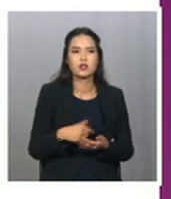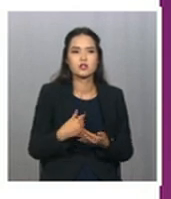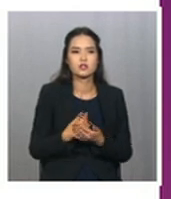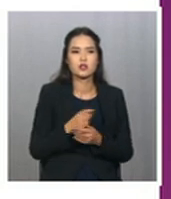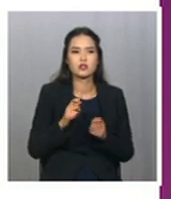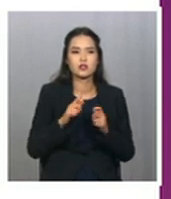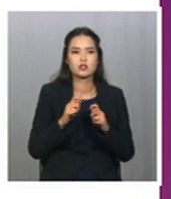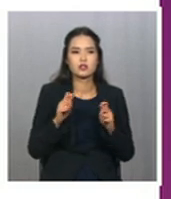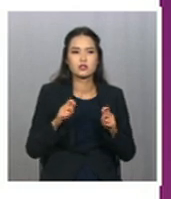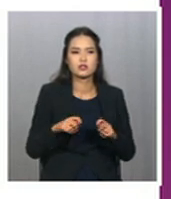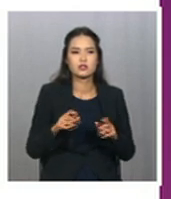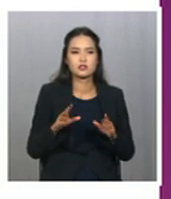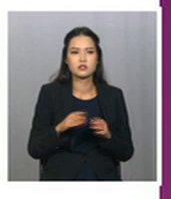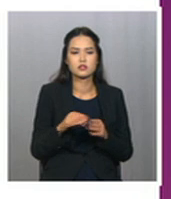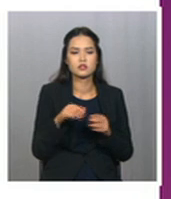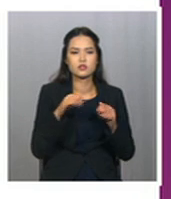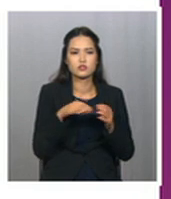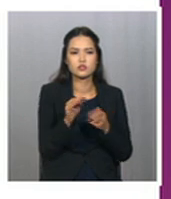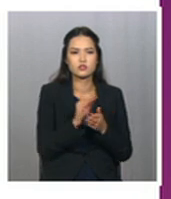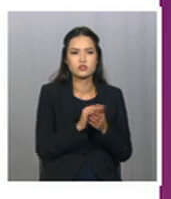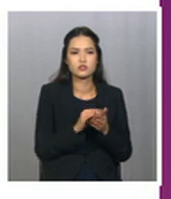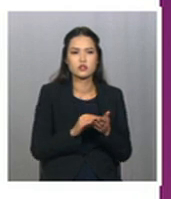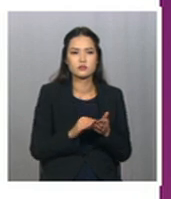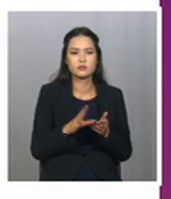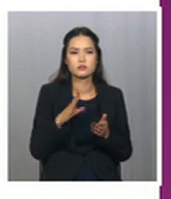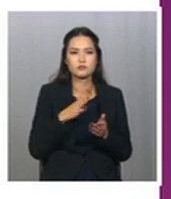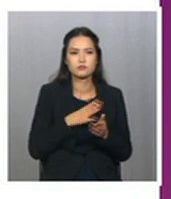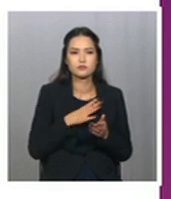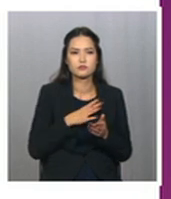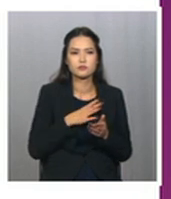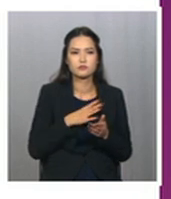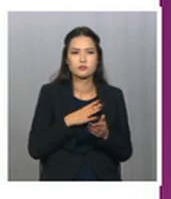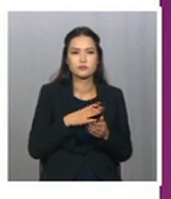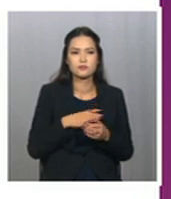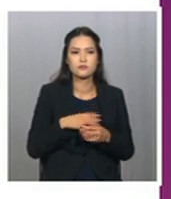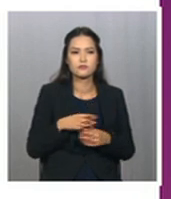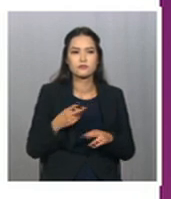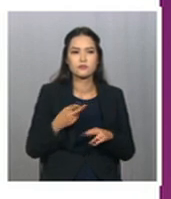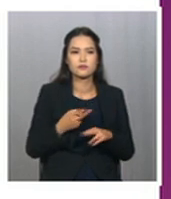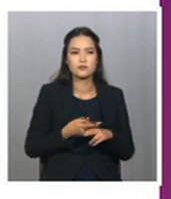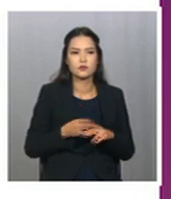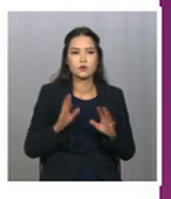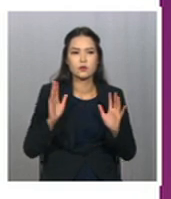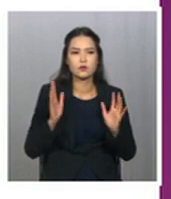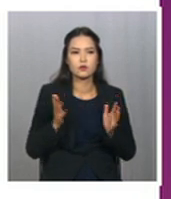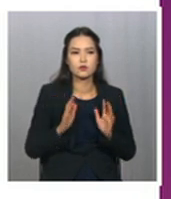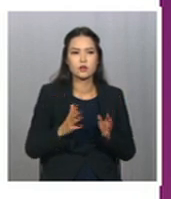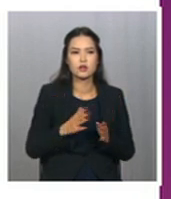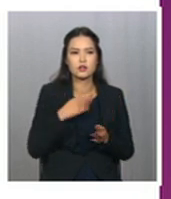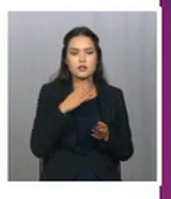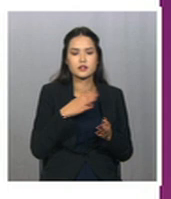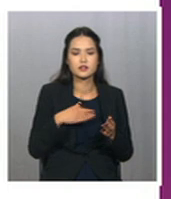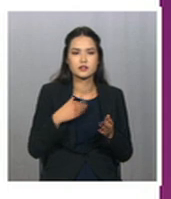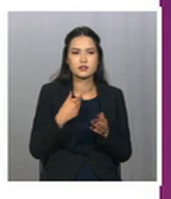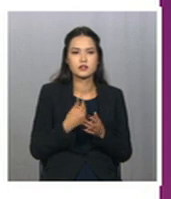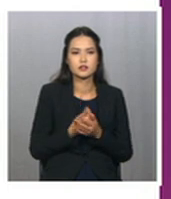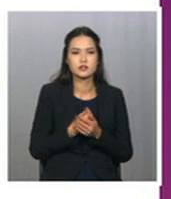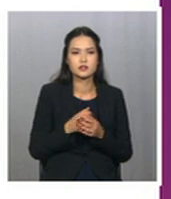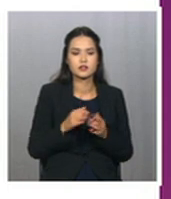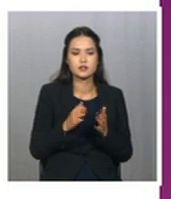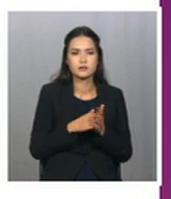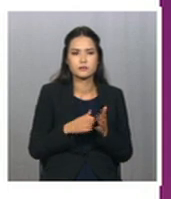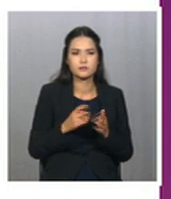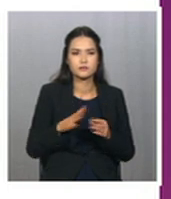ашуы шығарманың байланысы болады. Оқиға директор үйінің дастарханымен